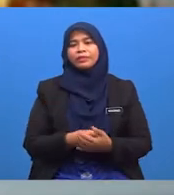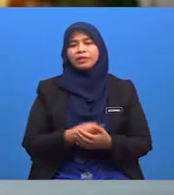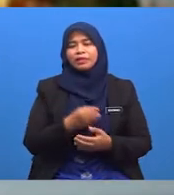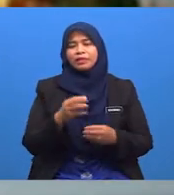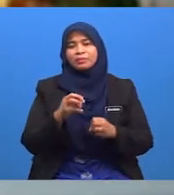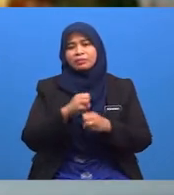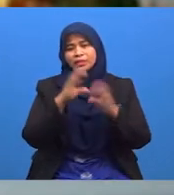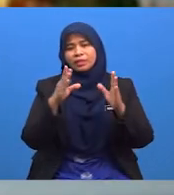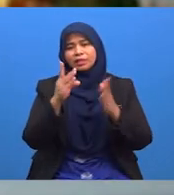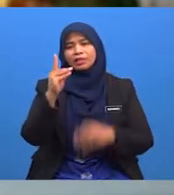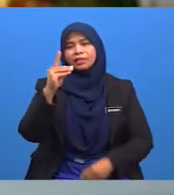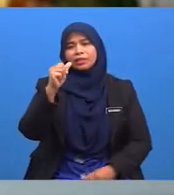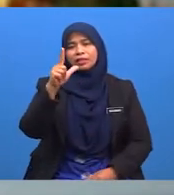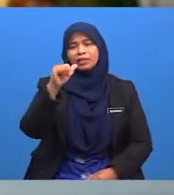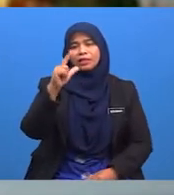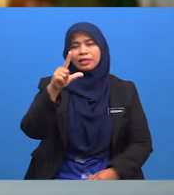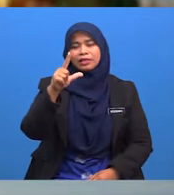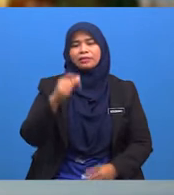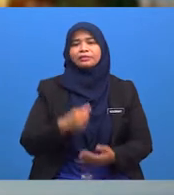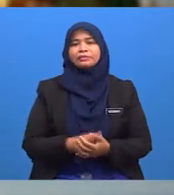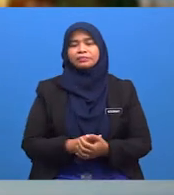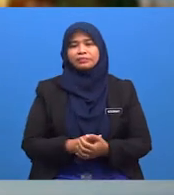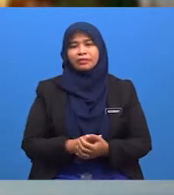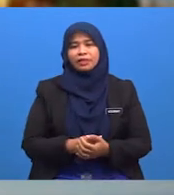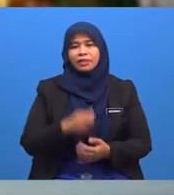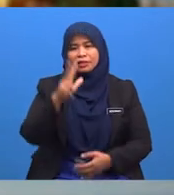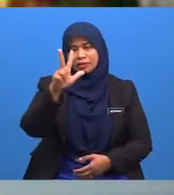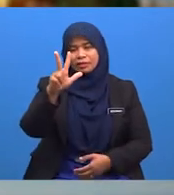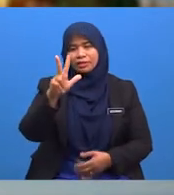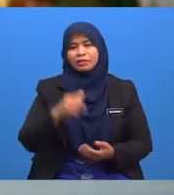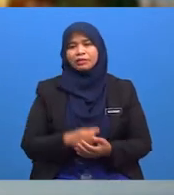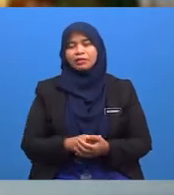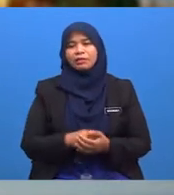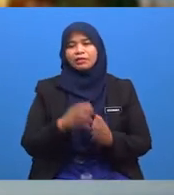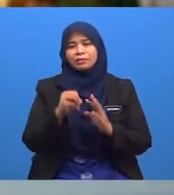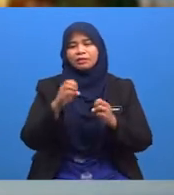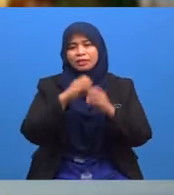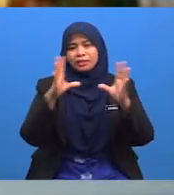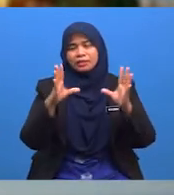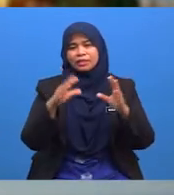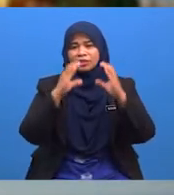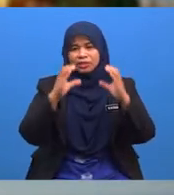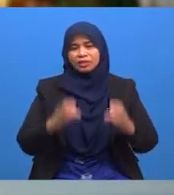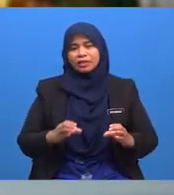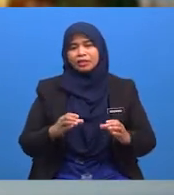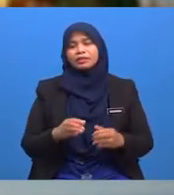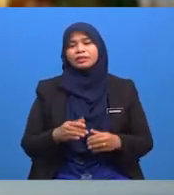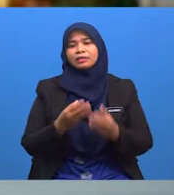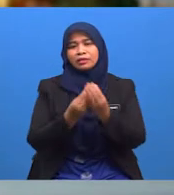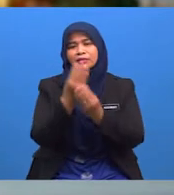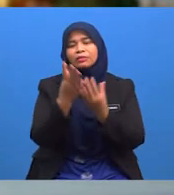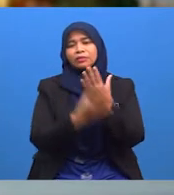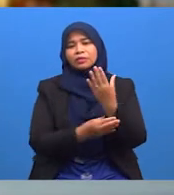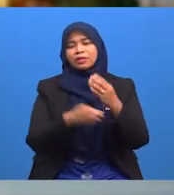menyatakan maksud dan dalil nakli menyapu balutan. Tiga, menjelaskan cara mengangkat